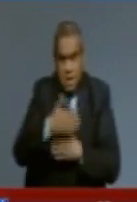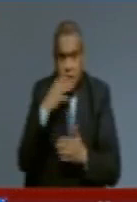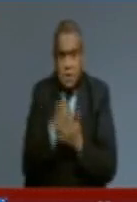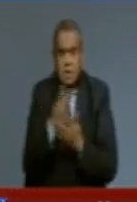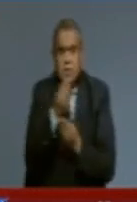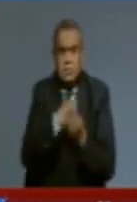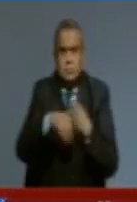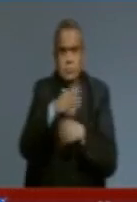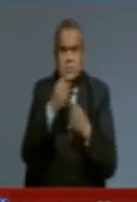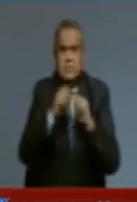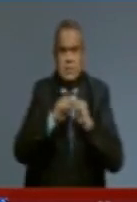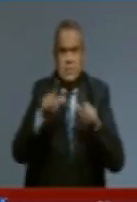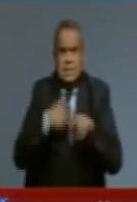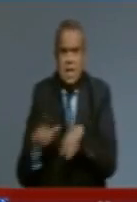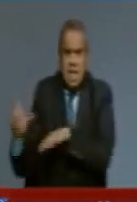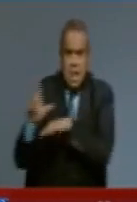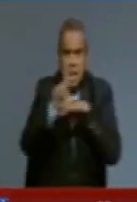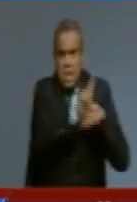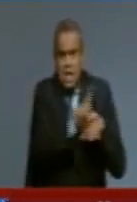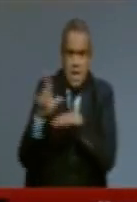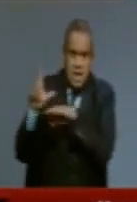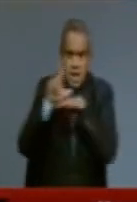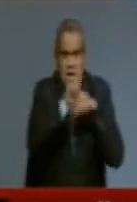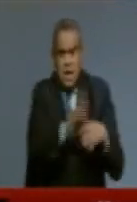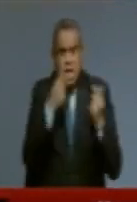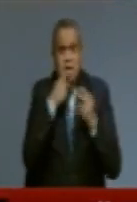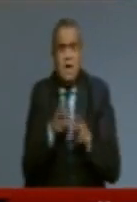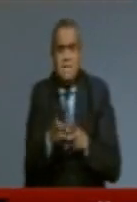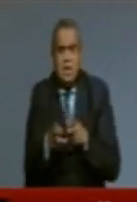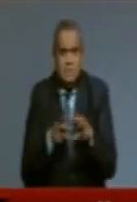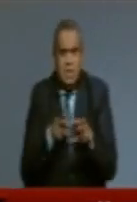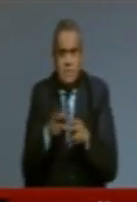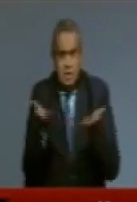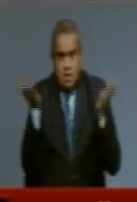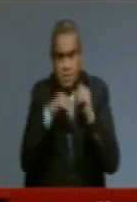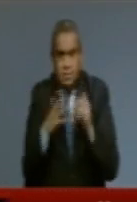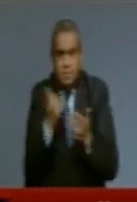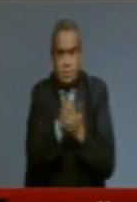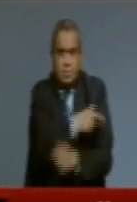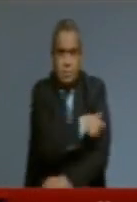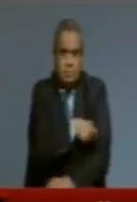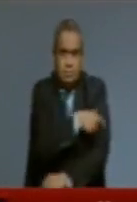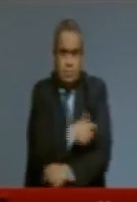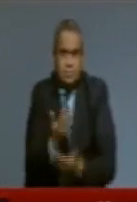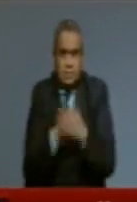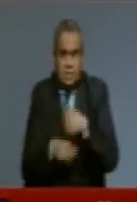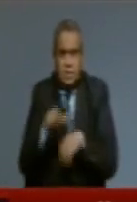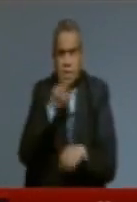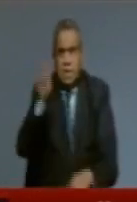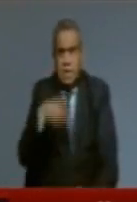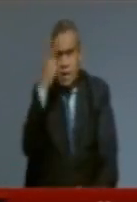اللاجئين من بلادنا افتتح عدد من ممثليات كنائسنا في